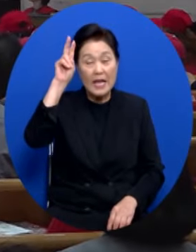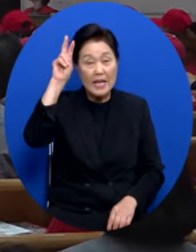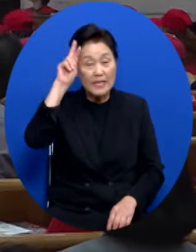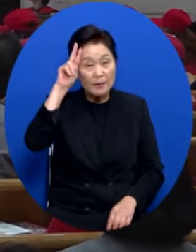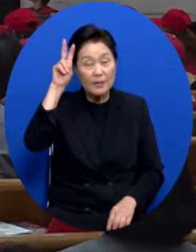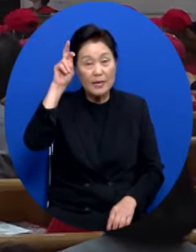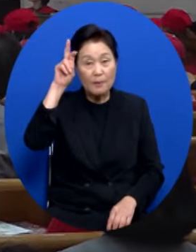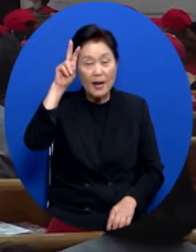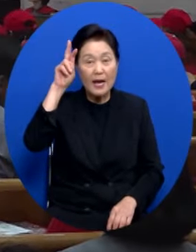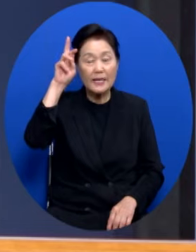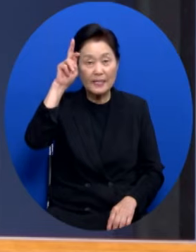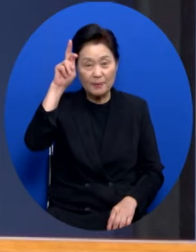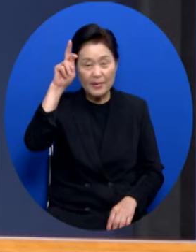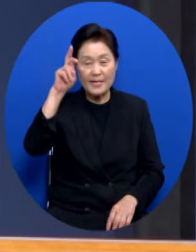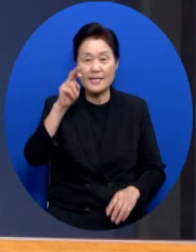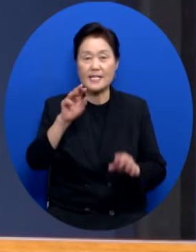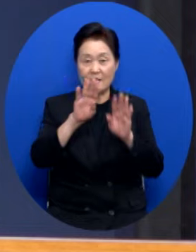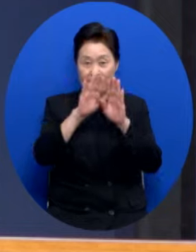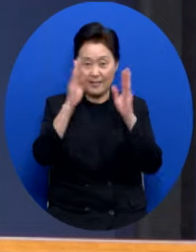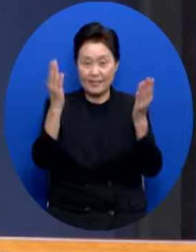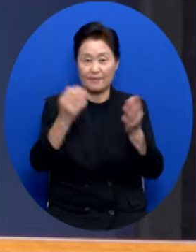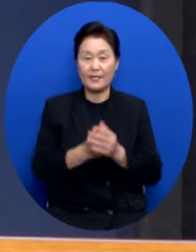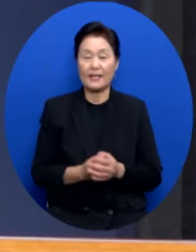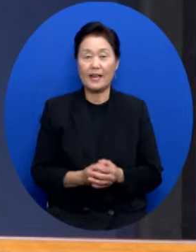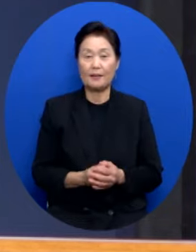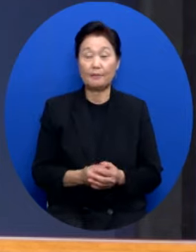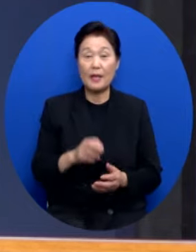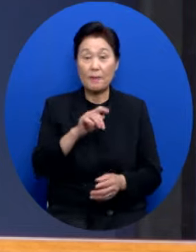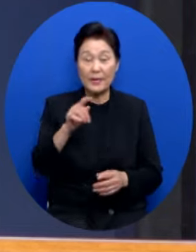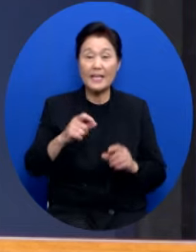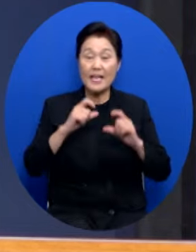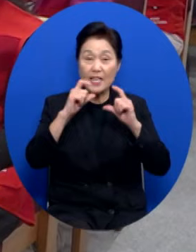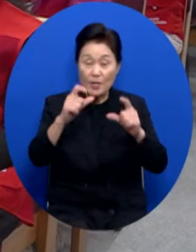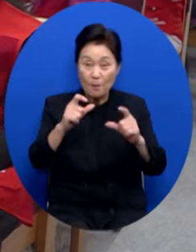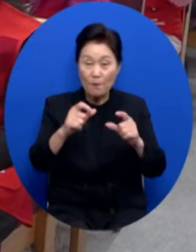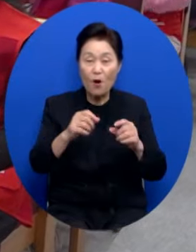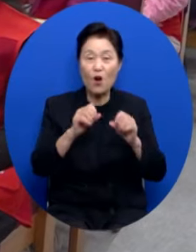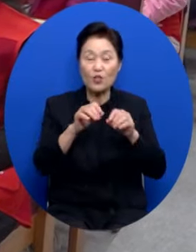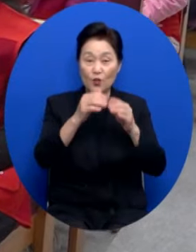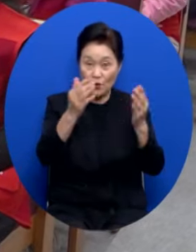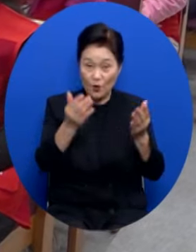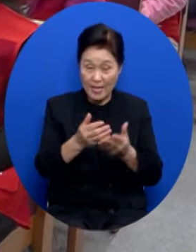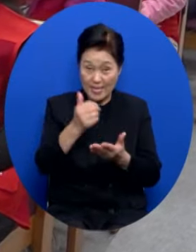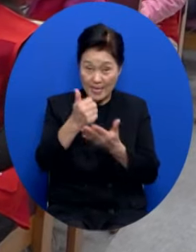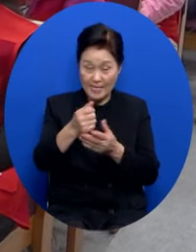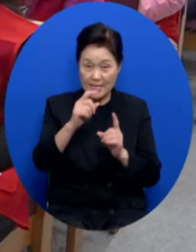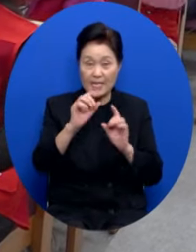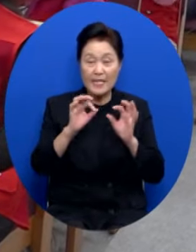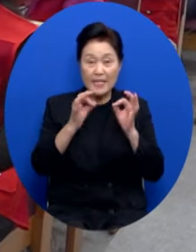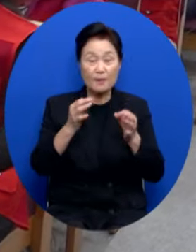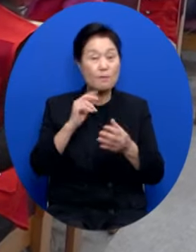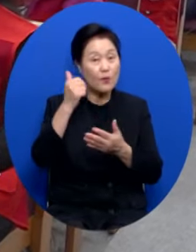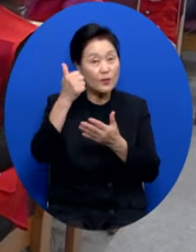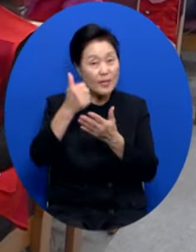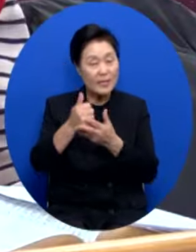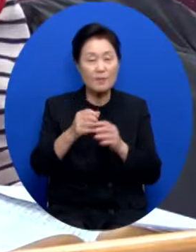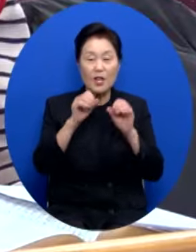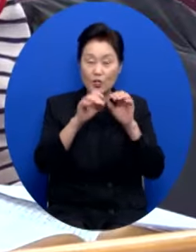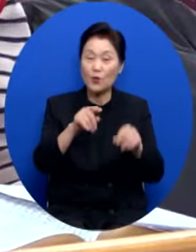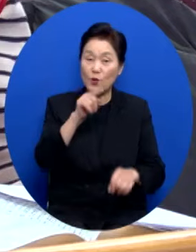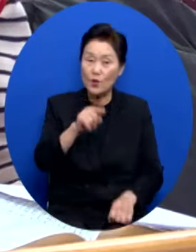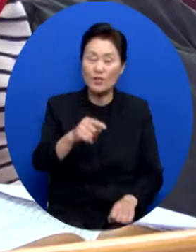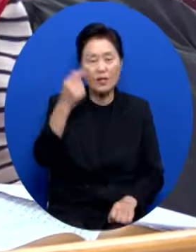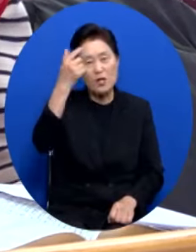부천 예심교회에서 드려진 헌신 예배에서 맨하탄 선포 외침 전도단 단장 김희복 목사는 전도는